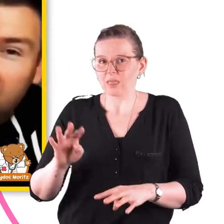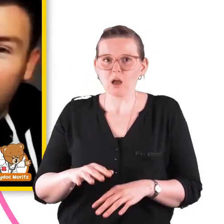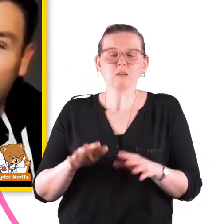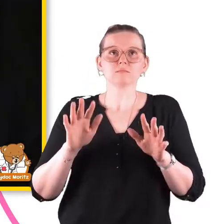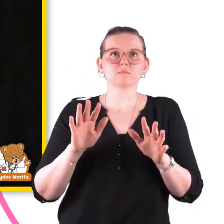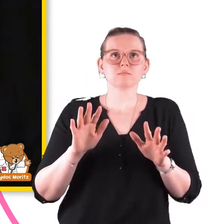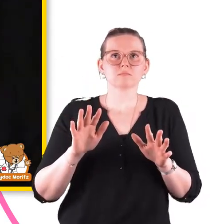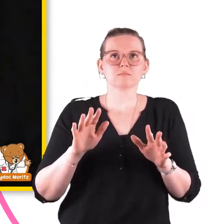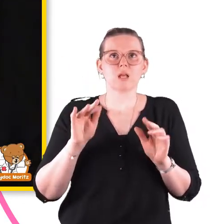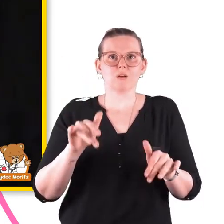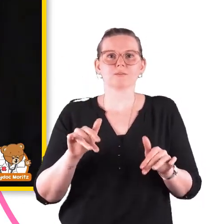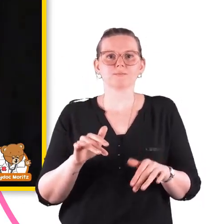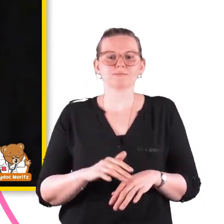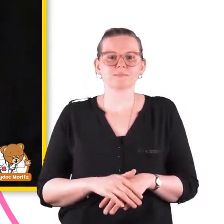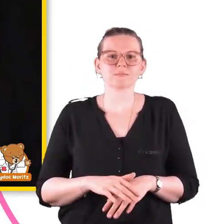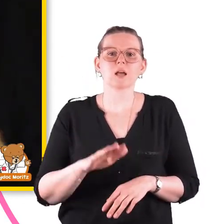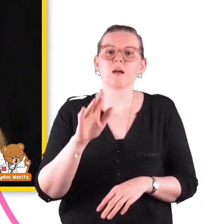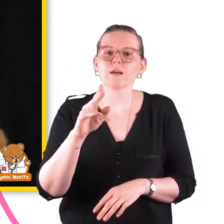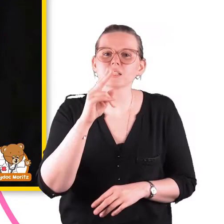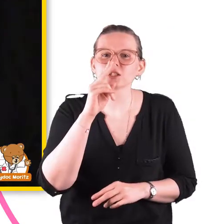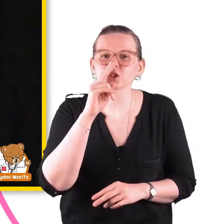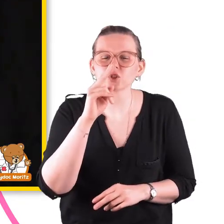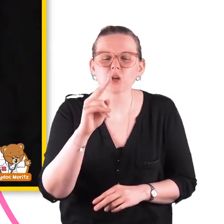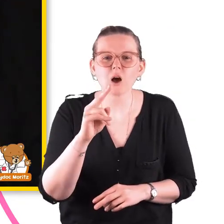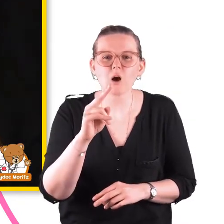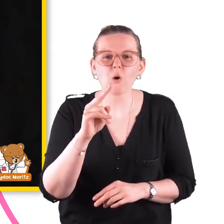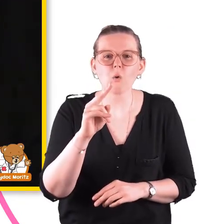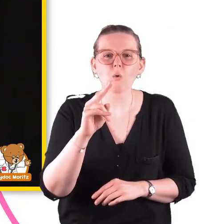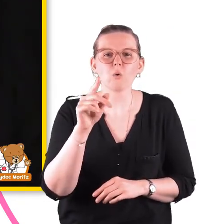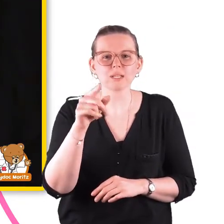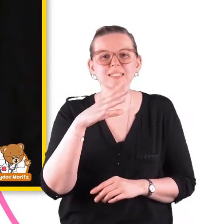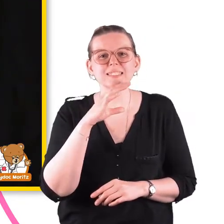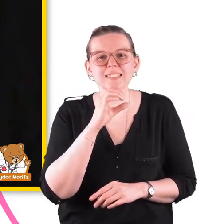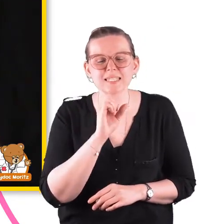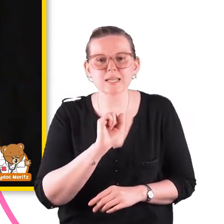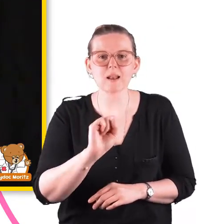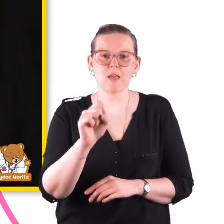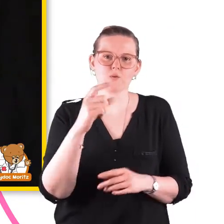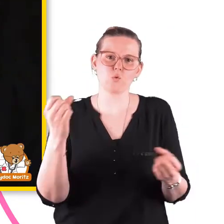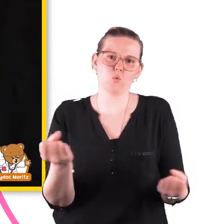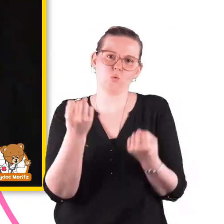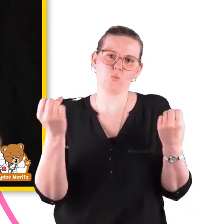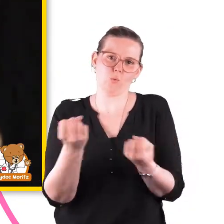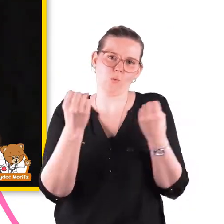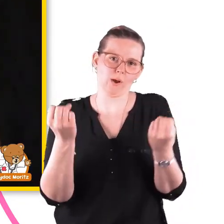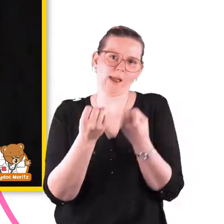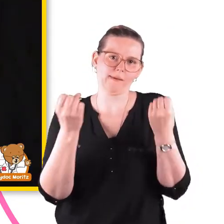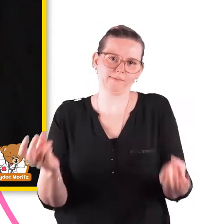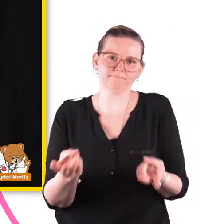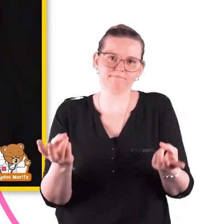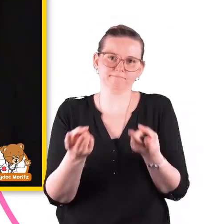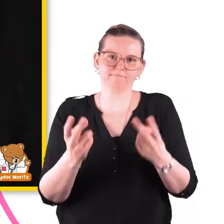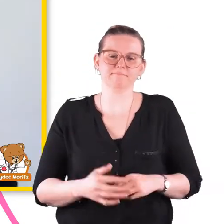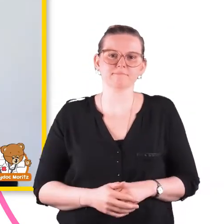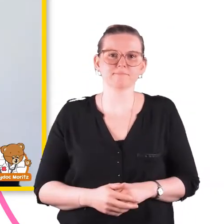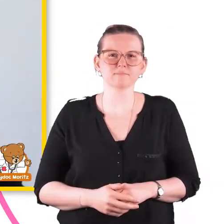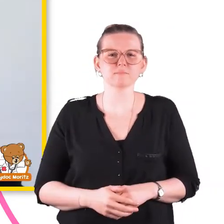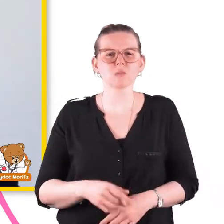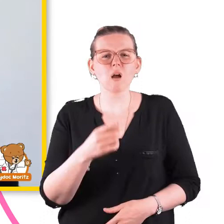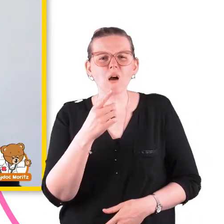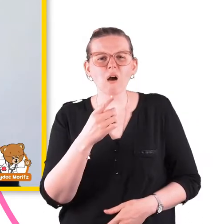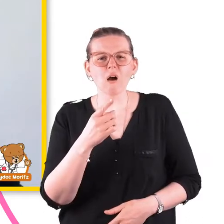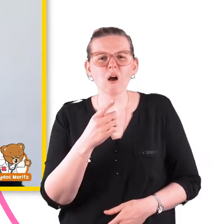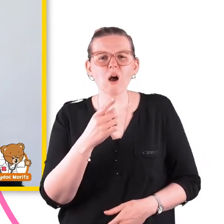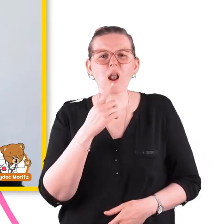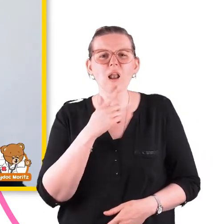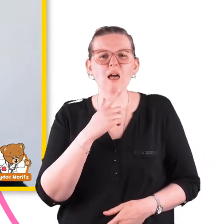Amanda. Da bin ich wieder. Jetzt schauen Sie mal, dass die Ziege Linde ihre Übungen macht. Würden Sie